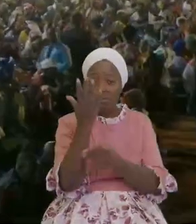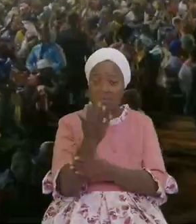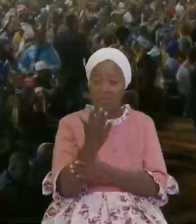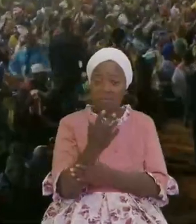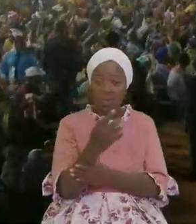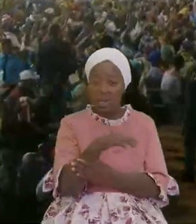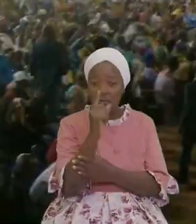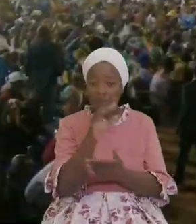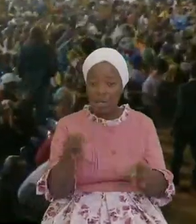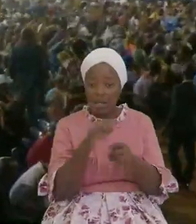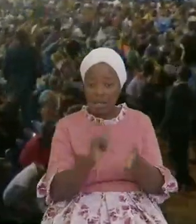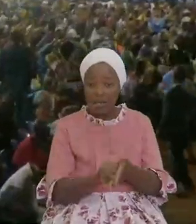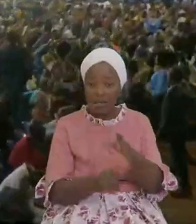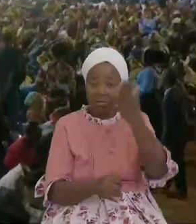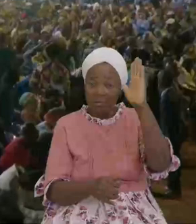N'importe où tu es, lève ta main.